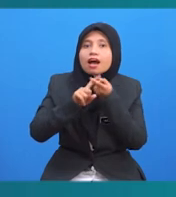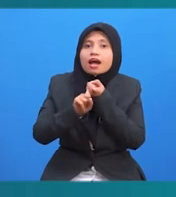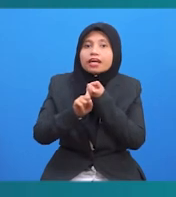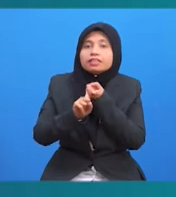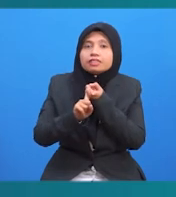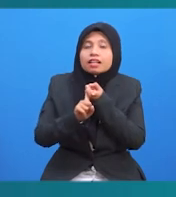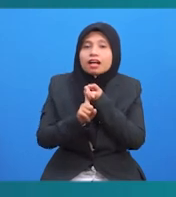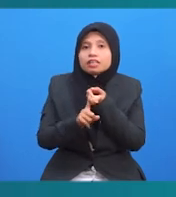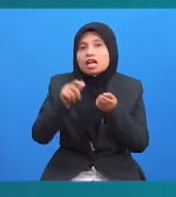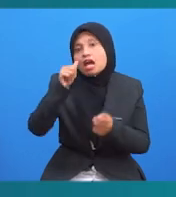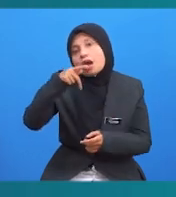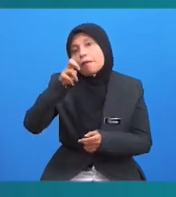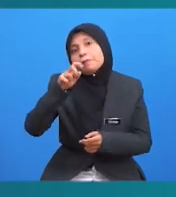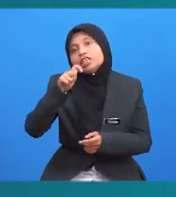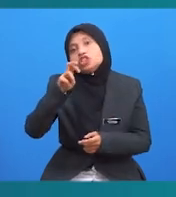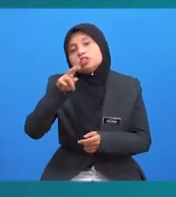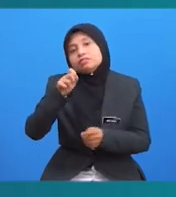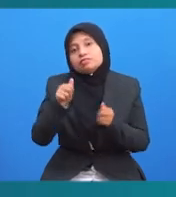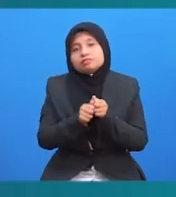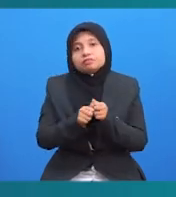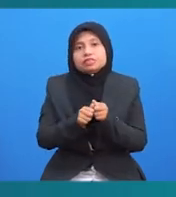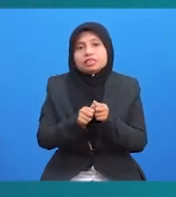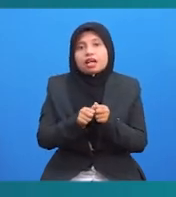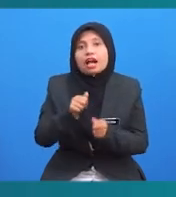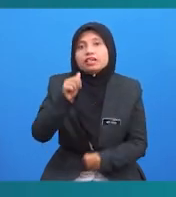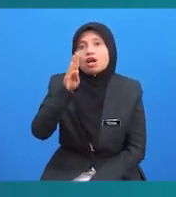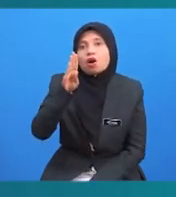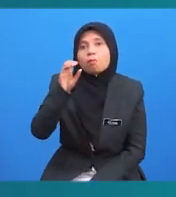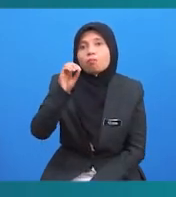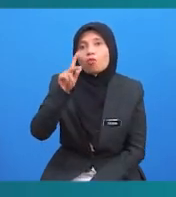antara aperture dan bokeh. Apa itu bokeh?